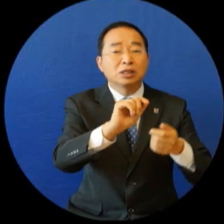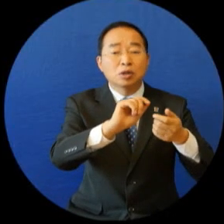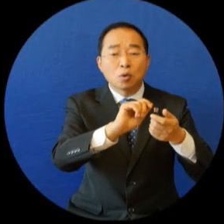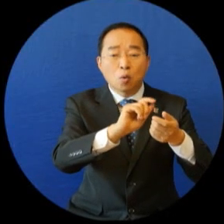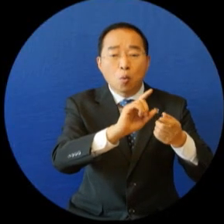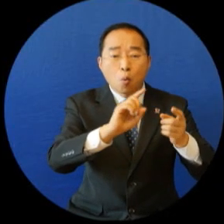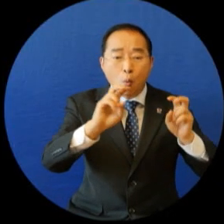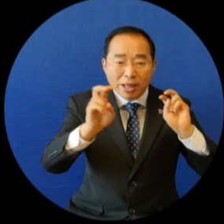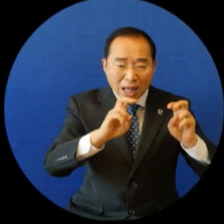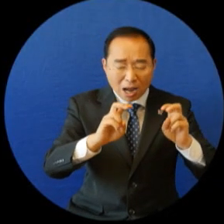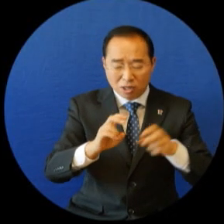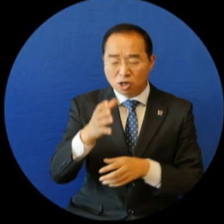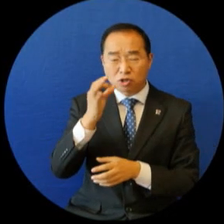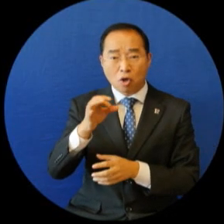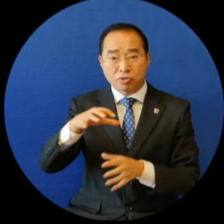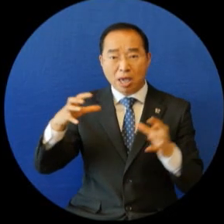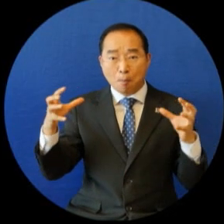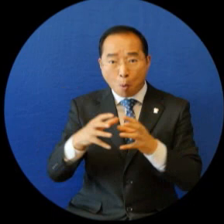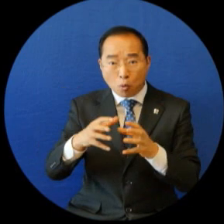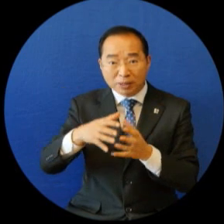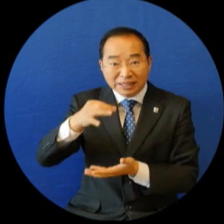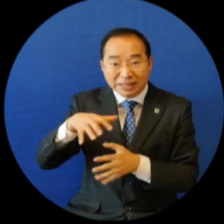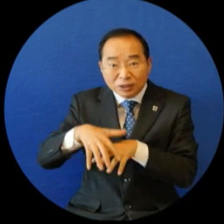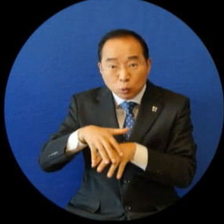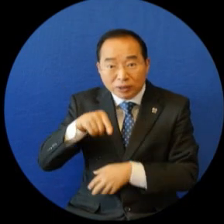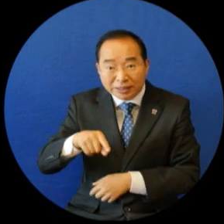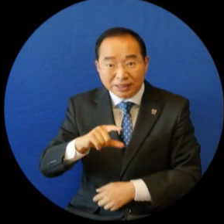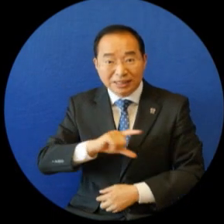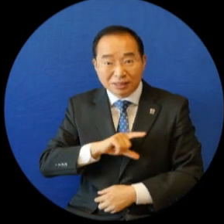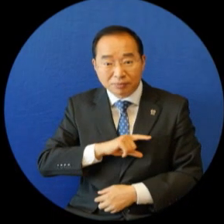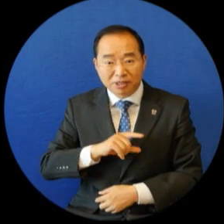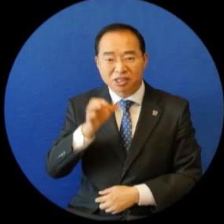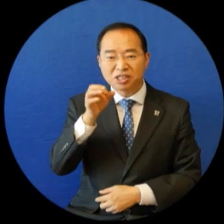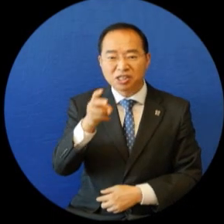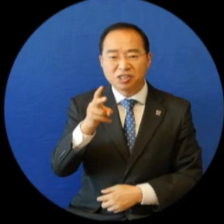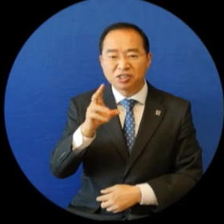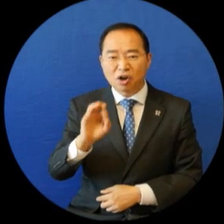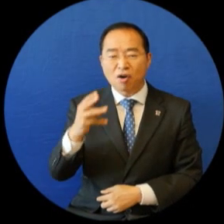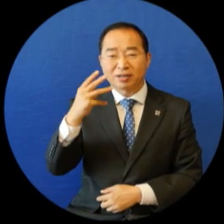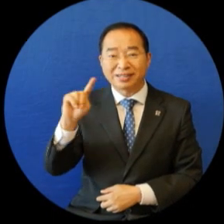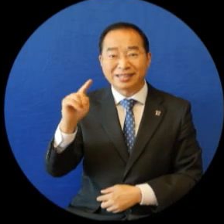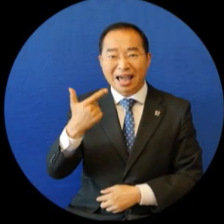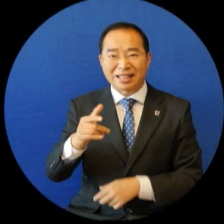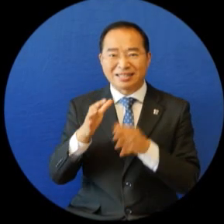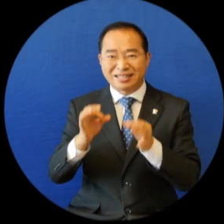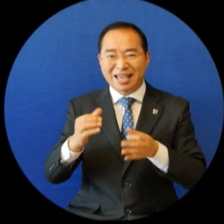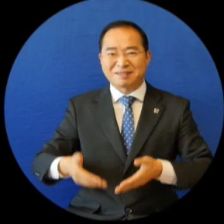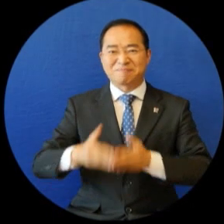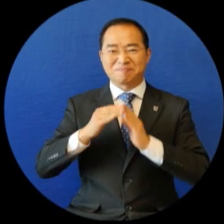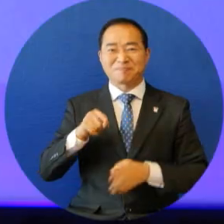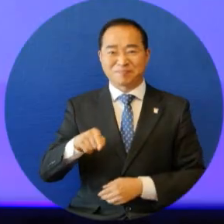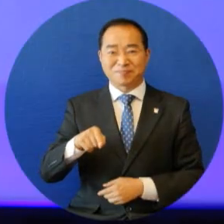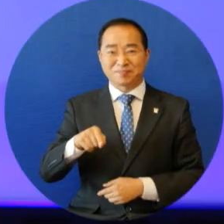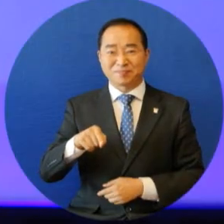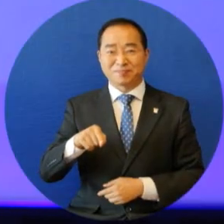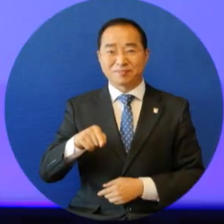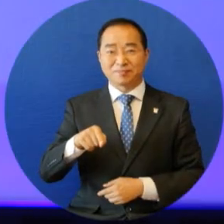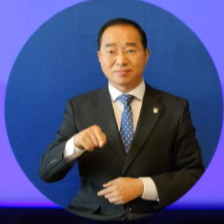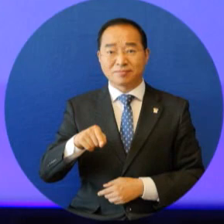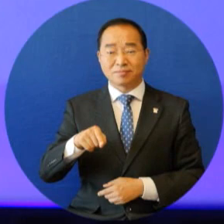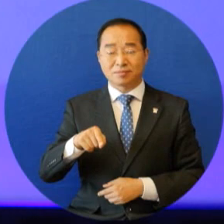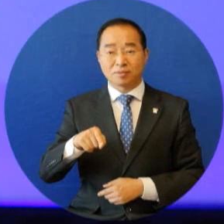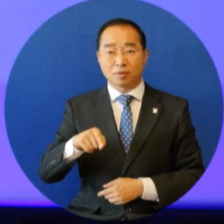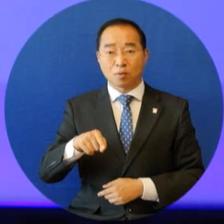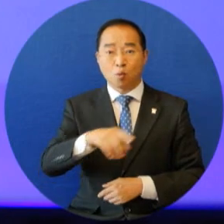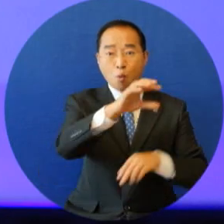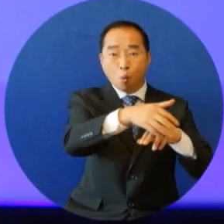주식회사 영란은행으로 바꿔요. 그래서 영국의 중앙은행인 영란은행이 탄생하게 됩니다. 그